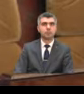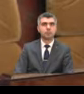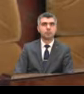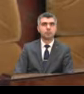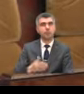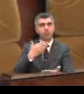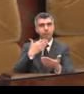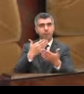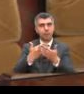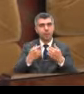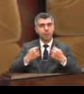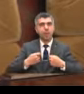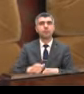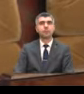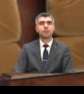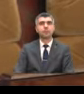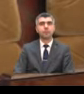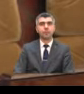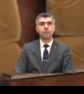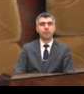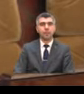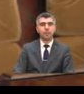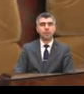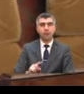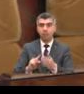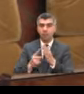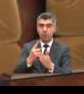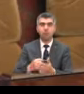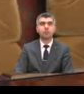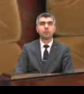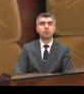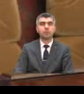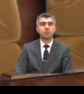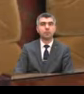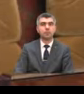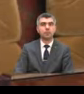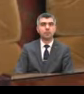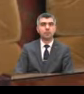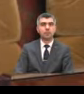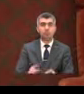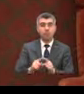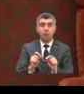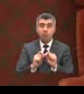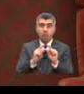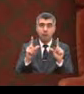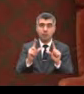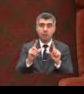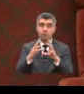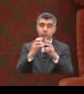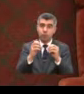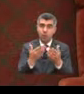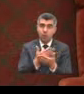شكرا السيد الرئيس. بداية أود أن أوضح مجموعة من الأمور